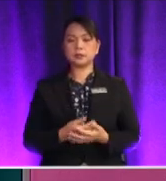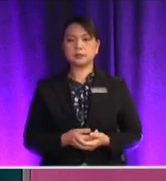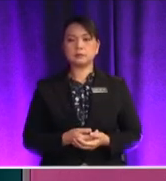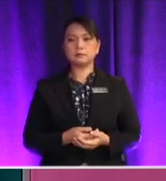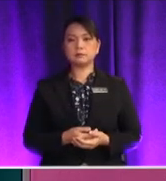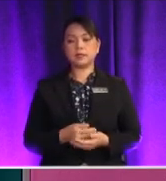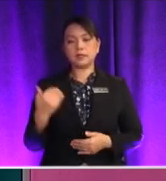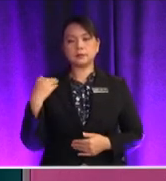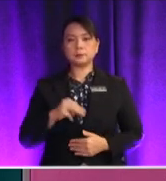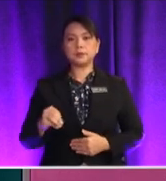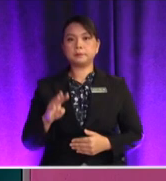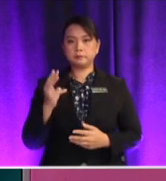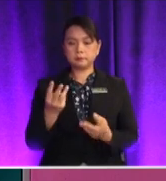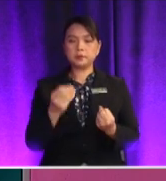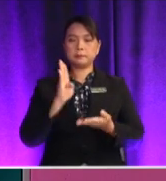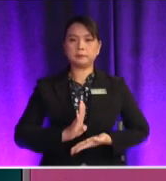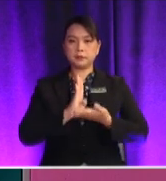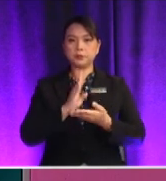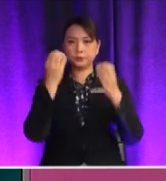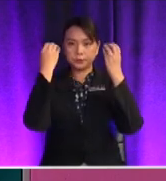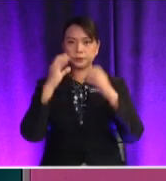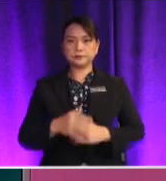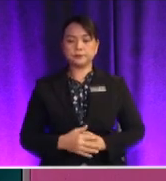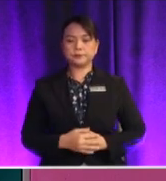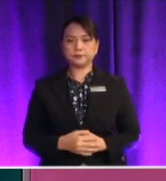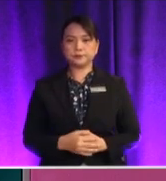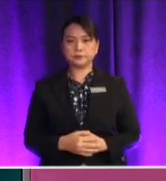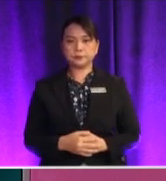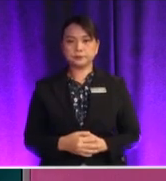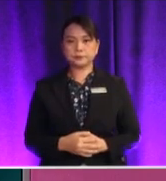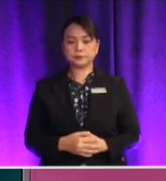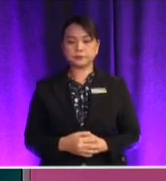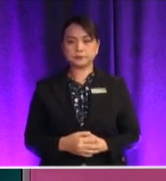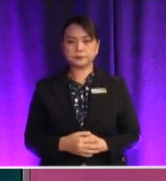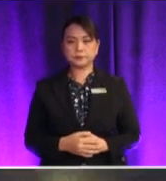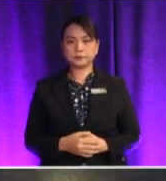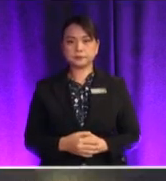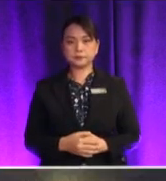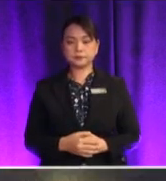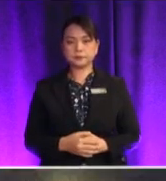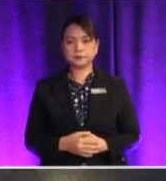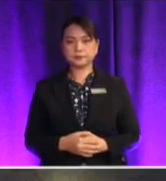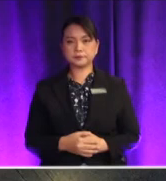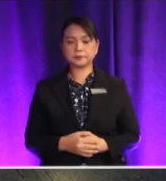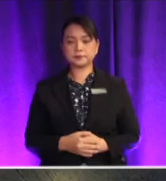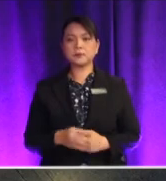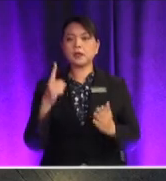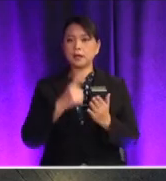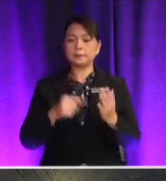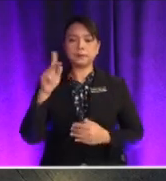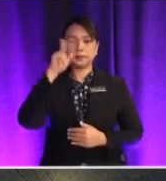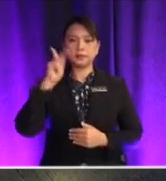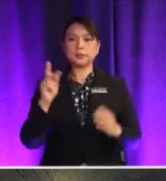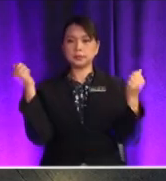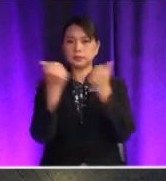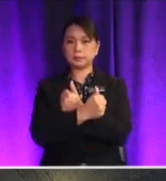nak bantu ataupun nak meningkatkan kefahaman, boleh jawab soalan ini. Okey. Siapa anak murid apakah itu? Apakah cabaran kalau dalam isu